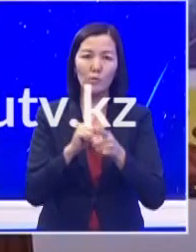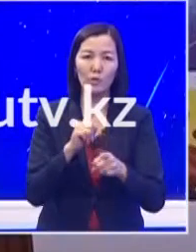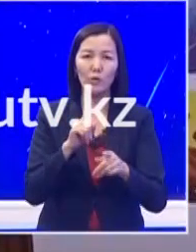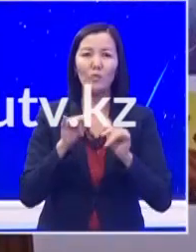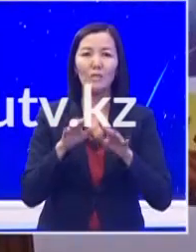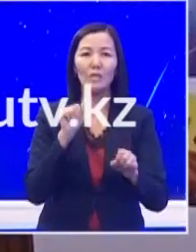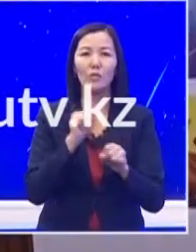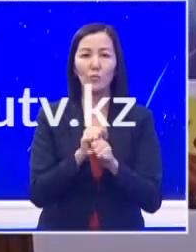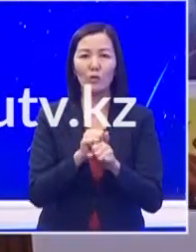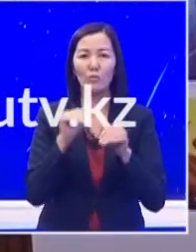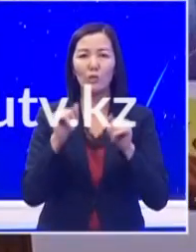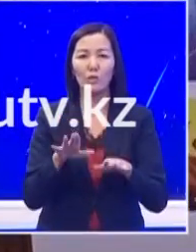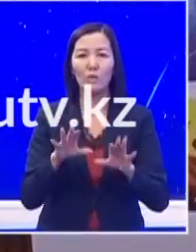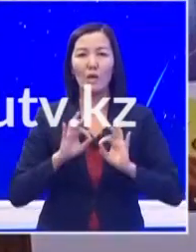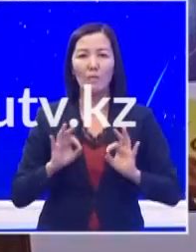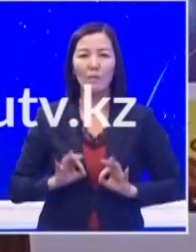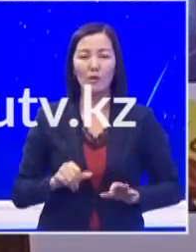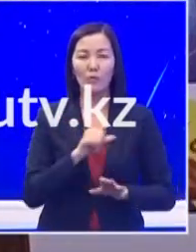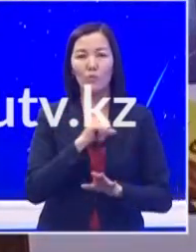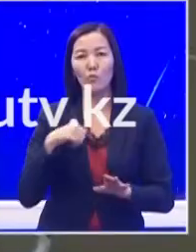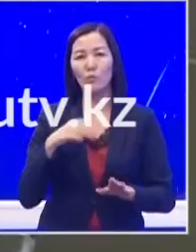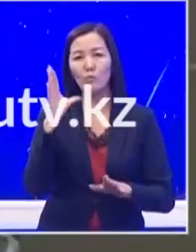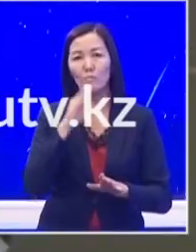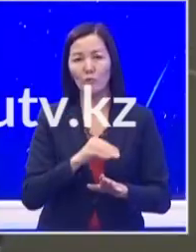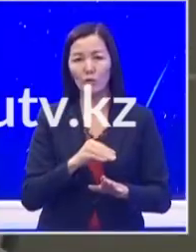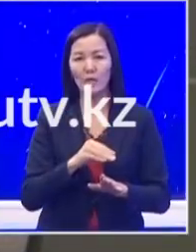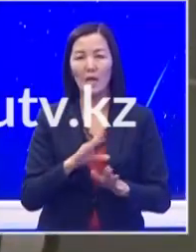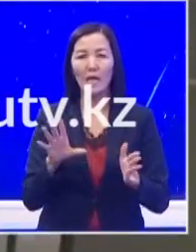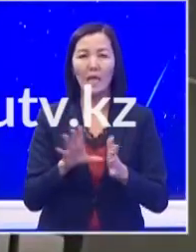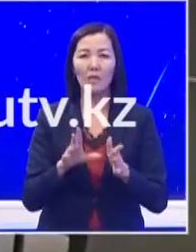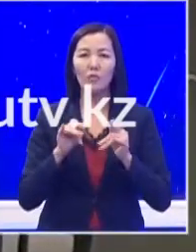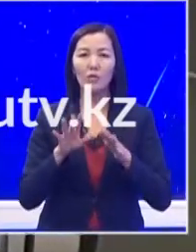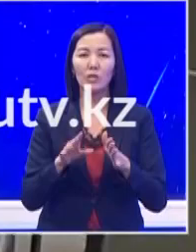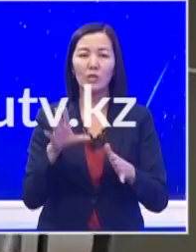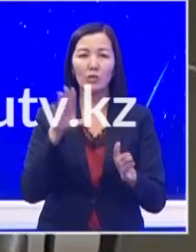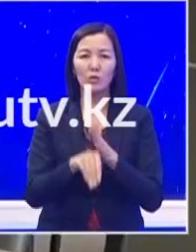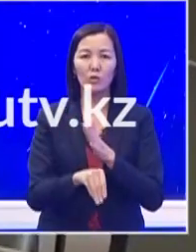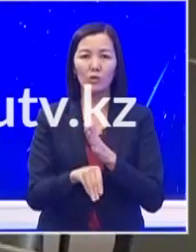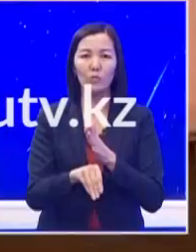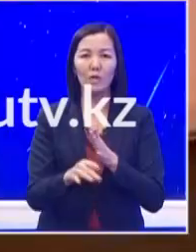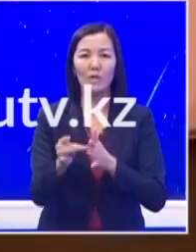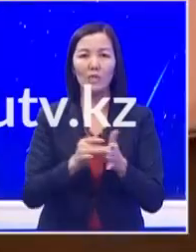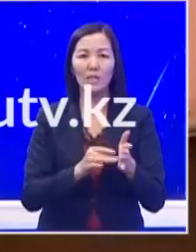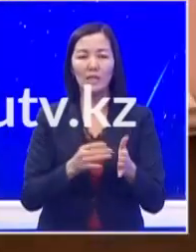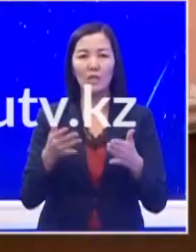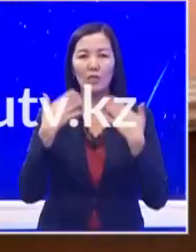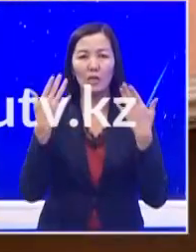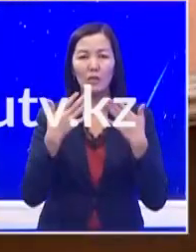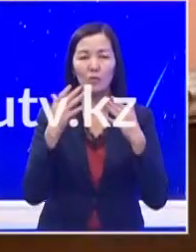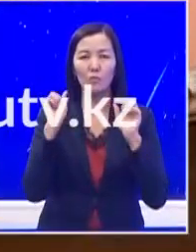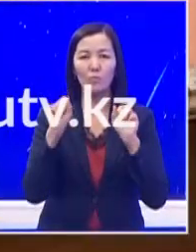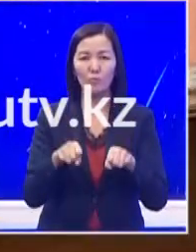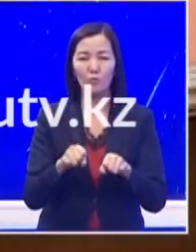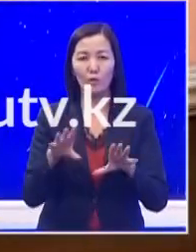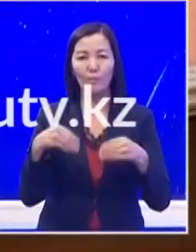тоқтату туралы шешімді тек прокурор заңдастырады. Ал электронды іс жүргізуді енгізу процесті жедел әрі жеңіл